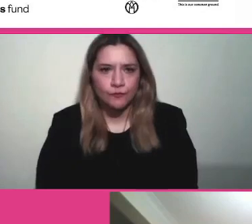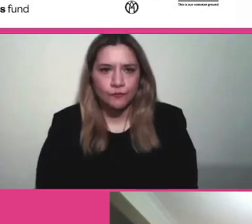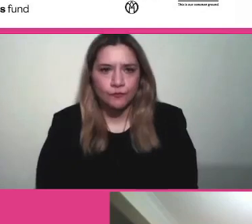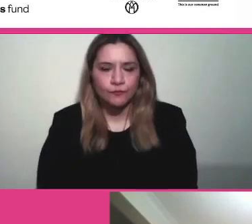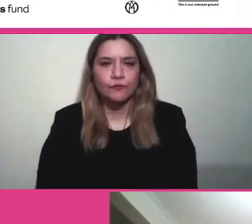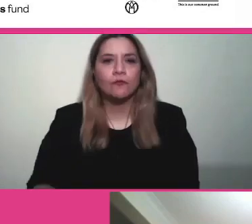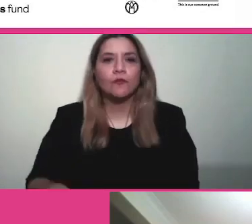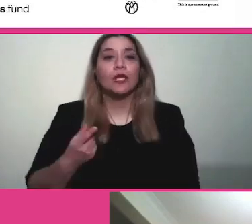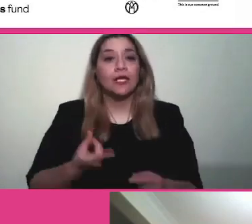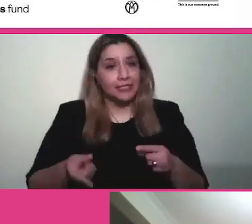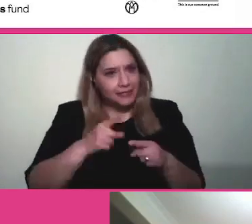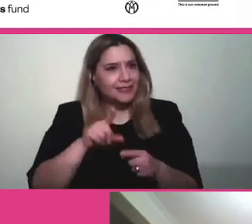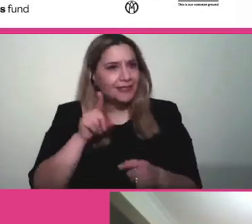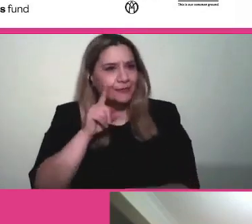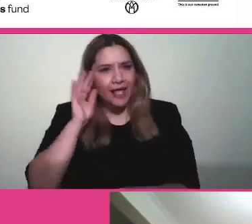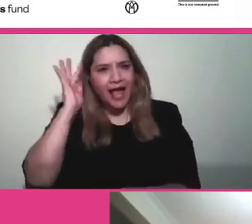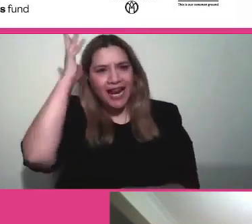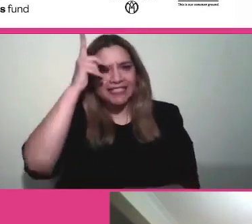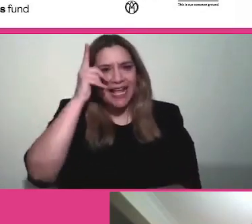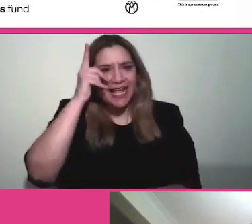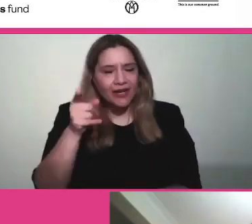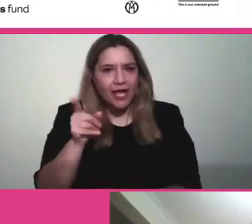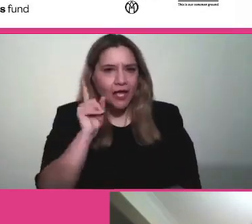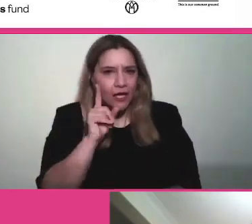Είναι και η Αλεξάνδρα, έτσι.